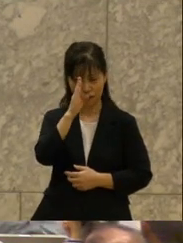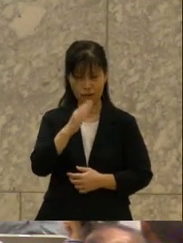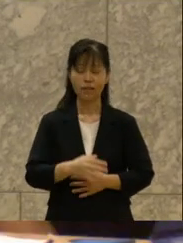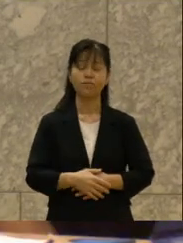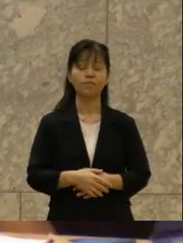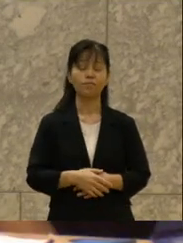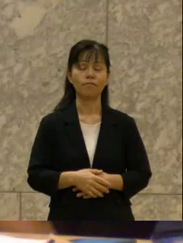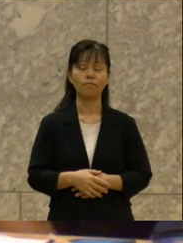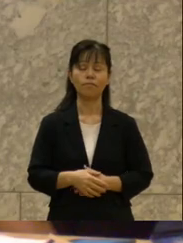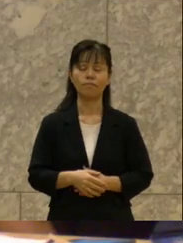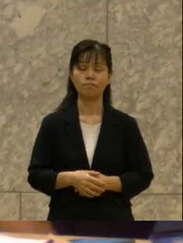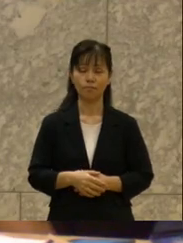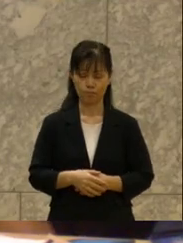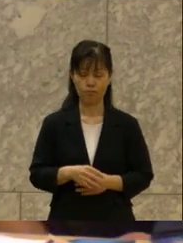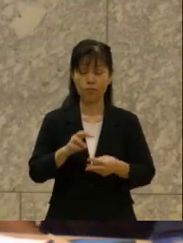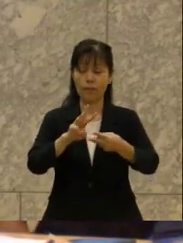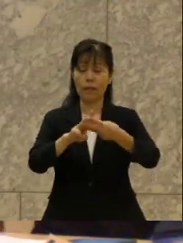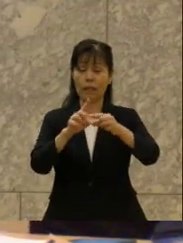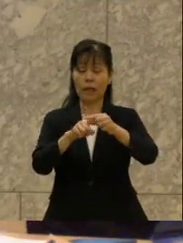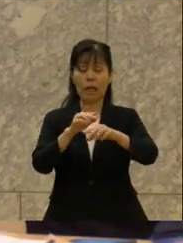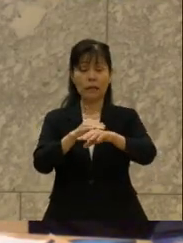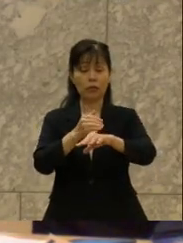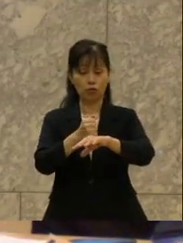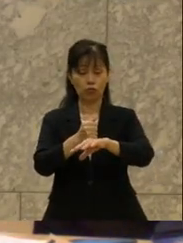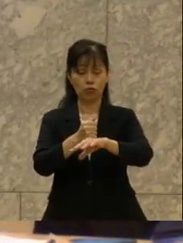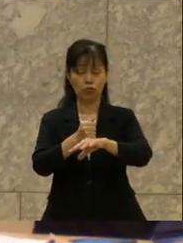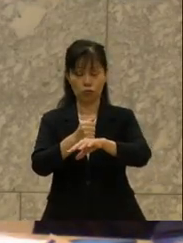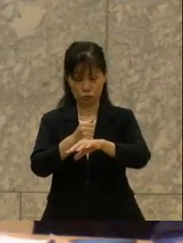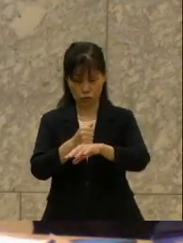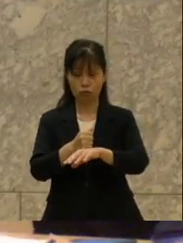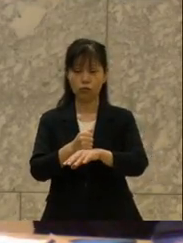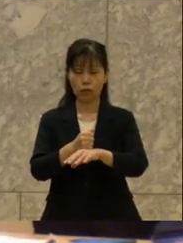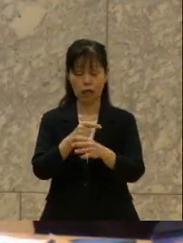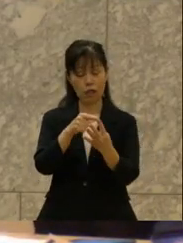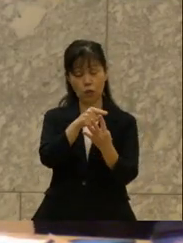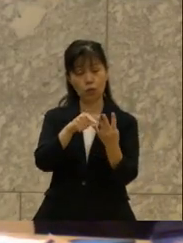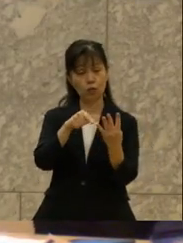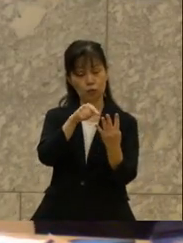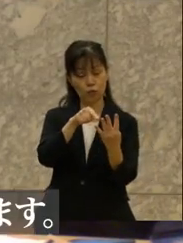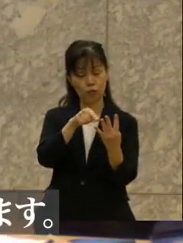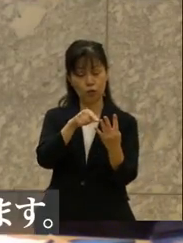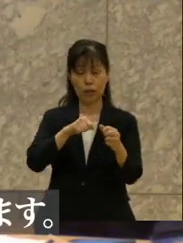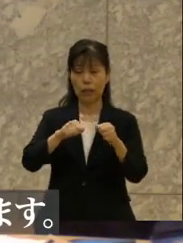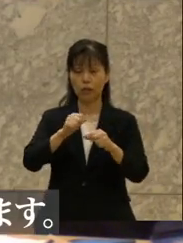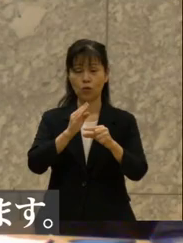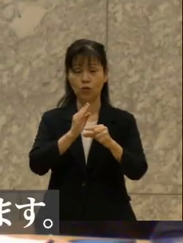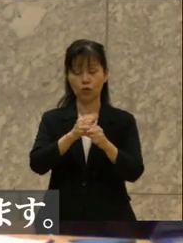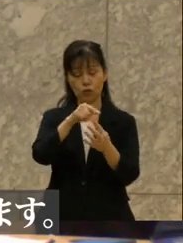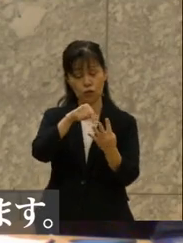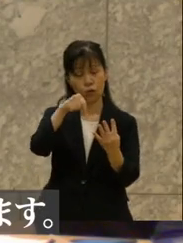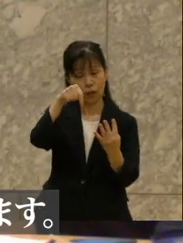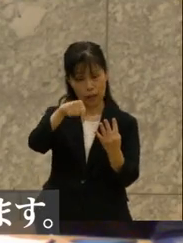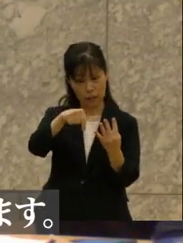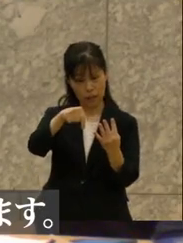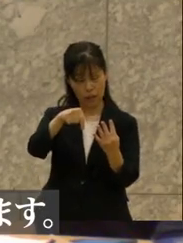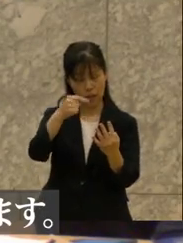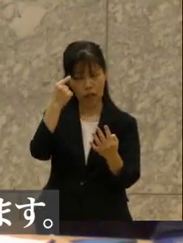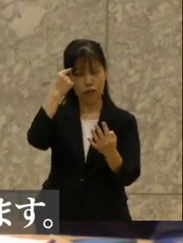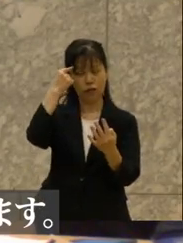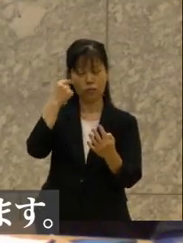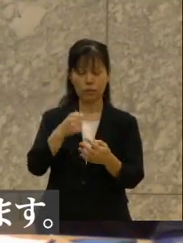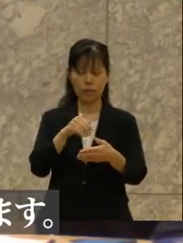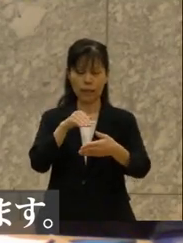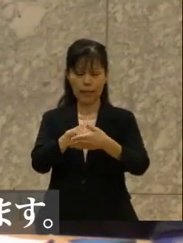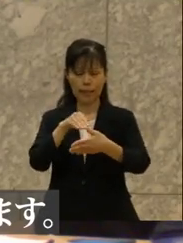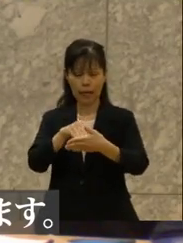そうですね田中選手がどうし目で今活躍しておりましてその中で感じることが本当に